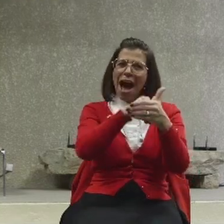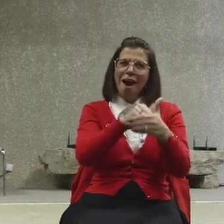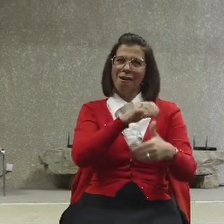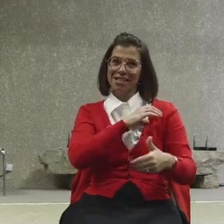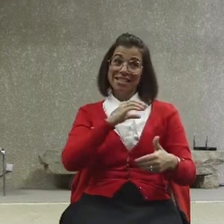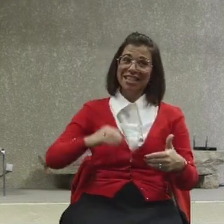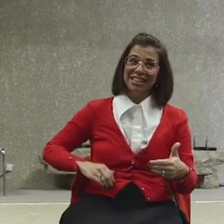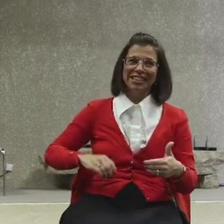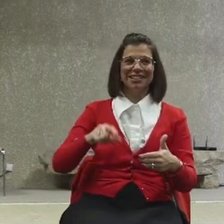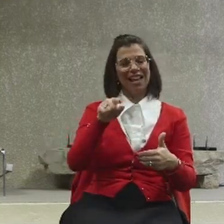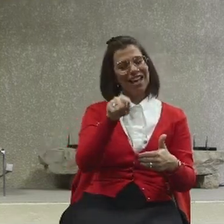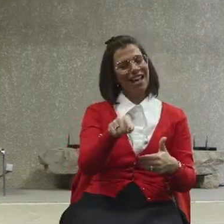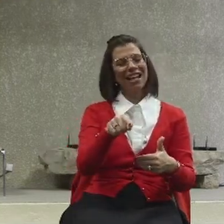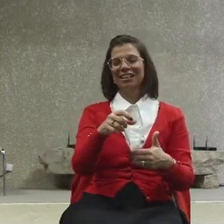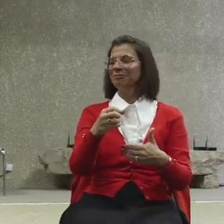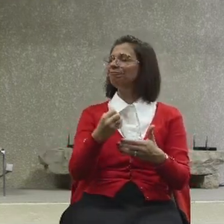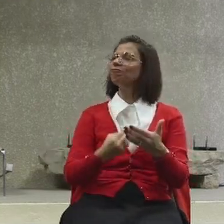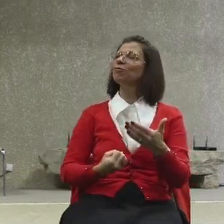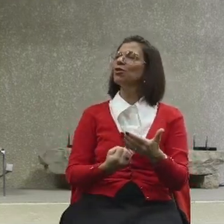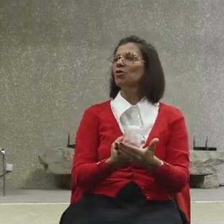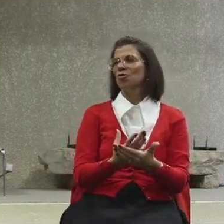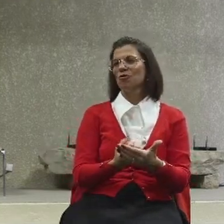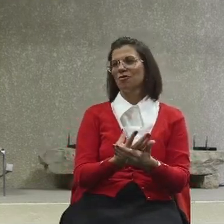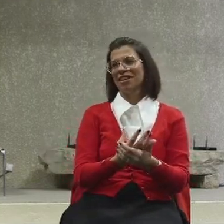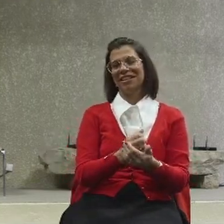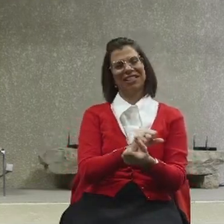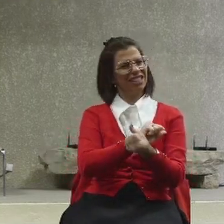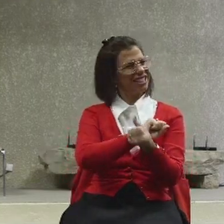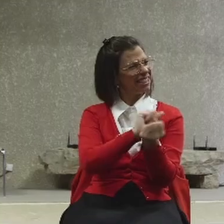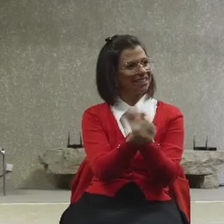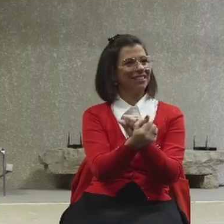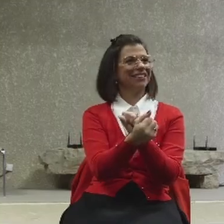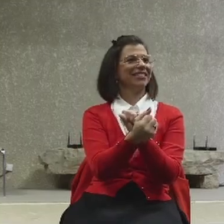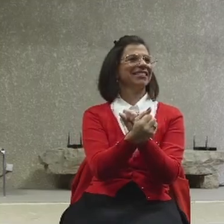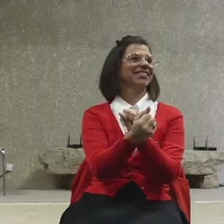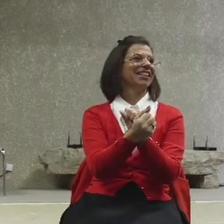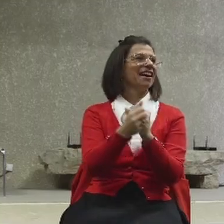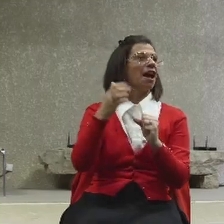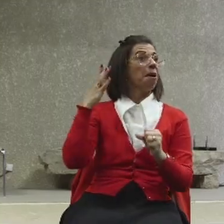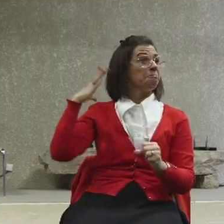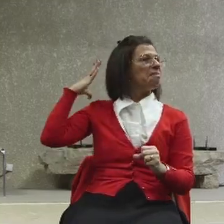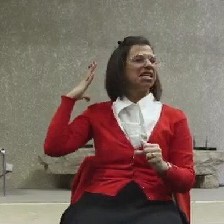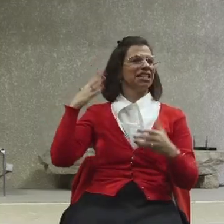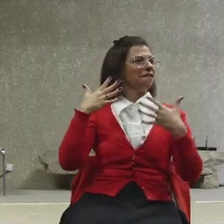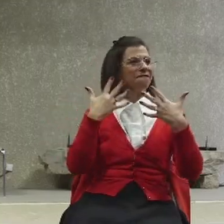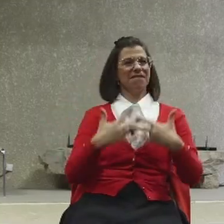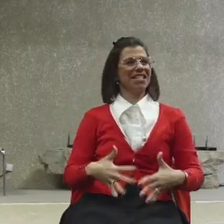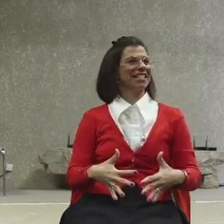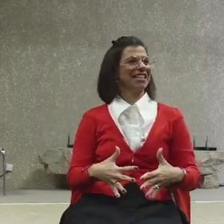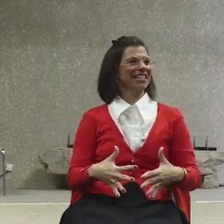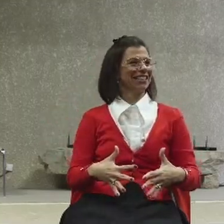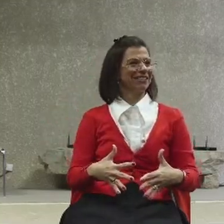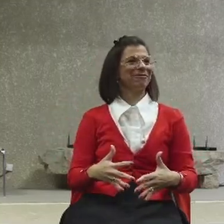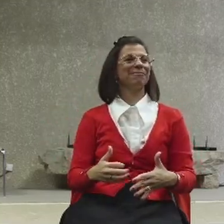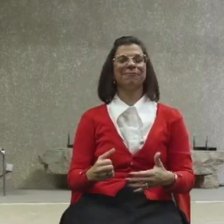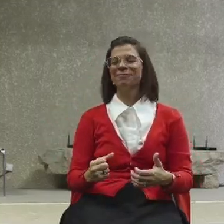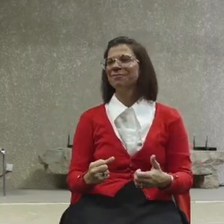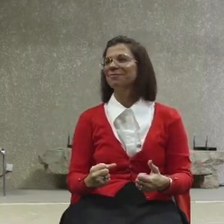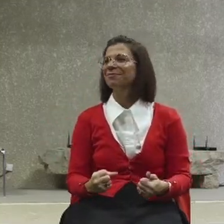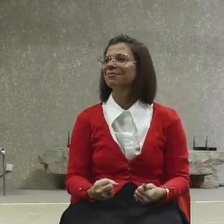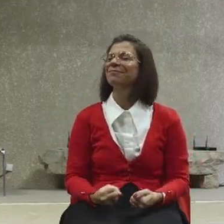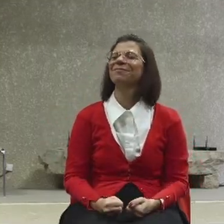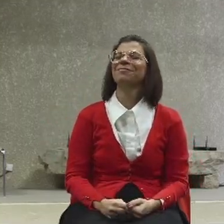Et la dernière condition est pire que la première. À quoi ça sert? Il faut apprendre à marcher avec le Seigneur. Je leur annonce